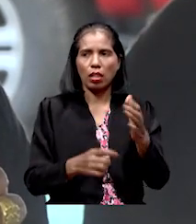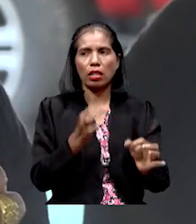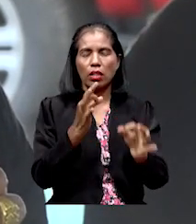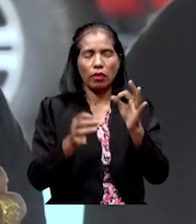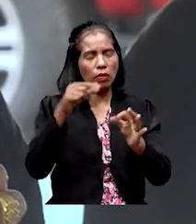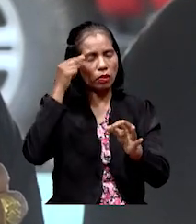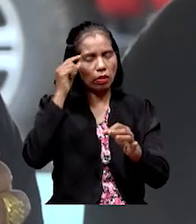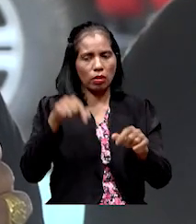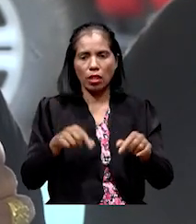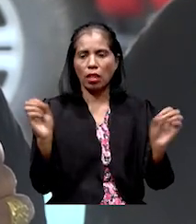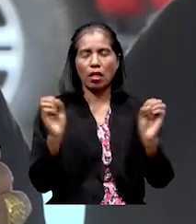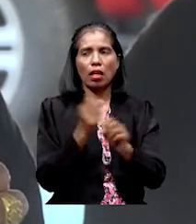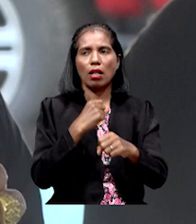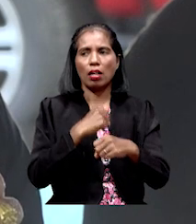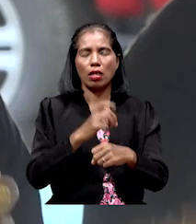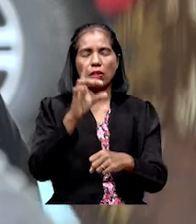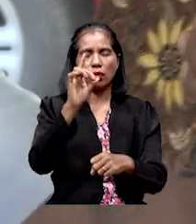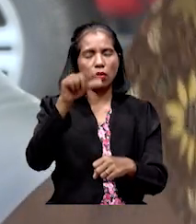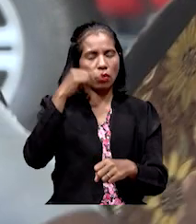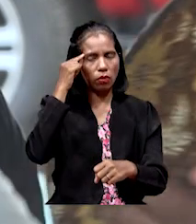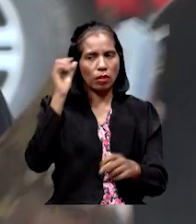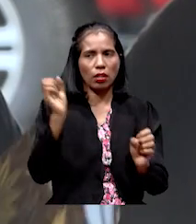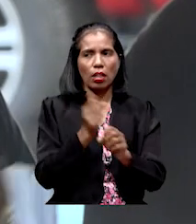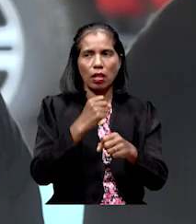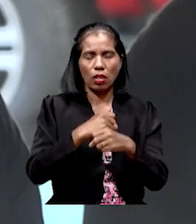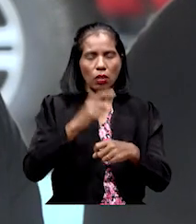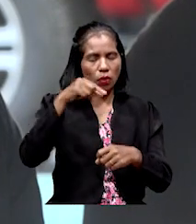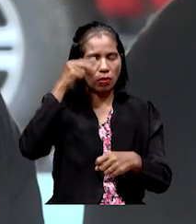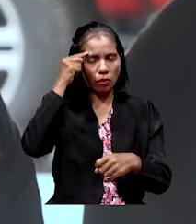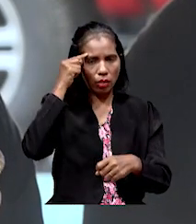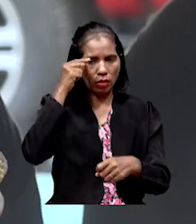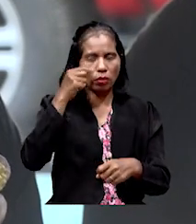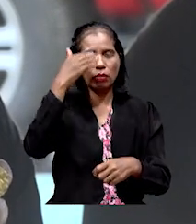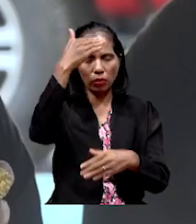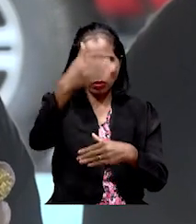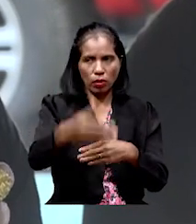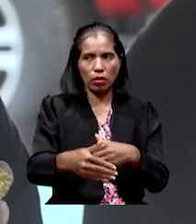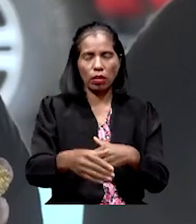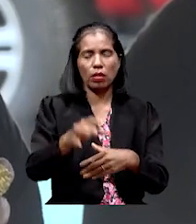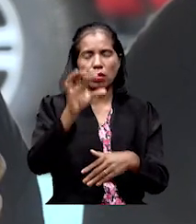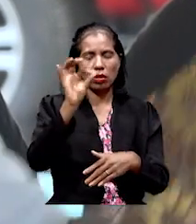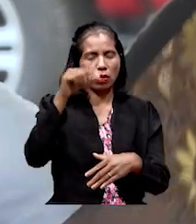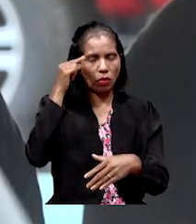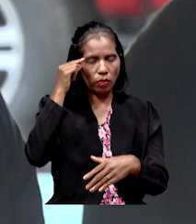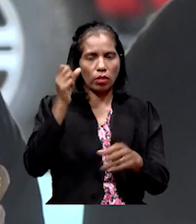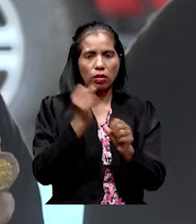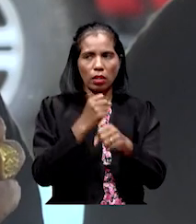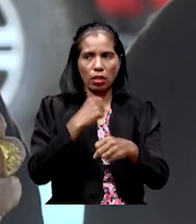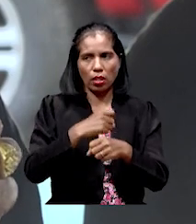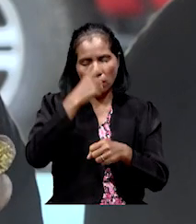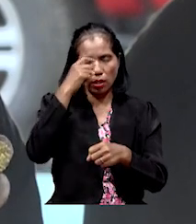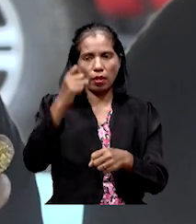lah. Kita gubernur nasional lah. Gubernur itu mai, non gubernur nasional saya lah. Tapi bukan tidak